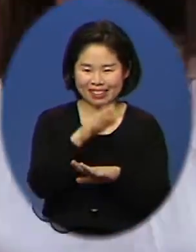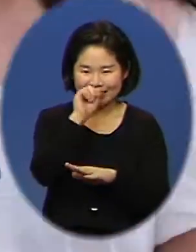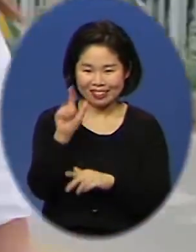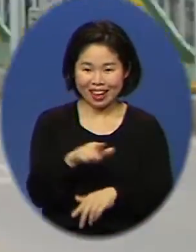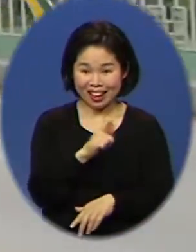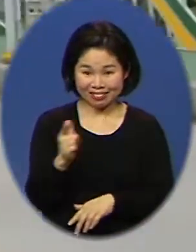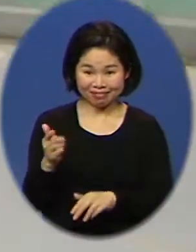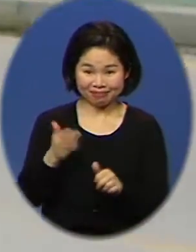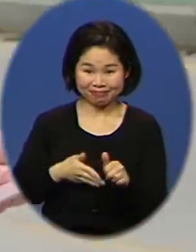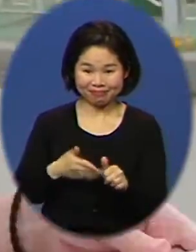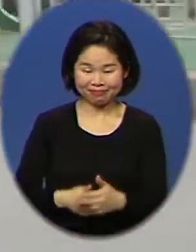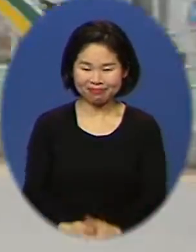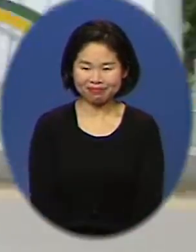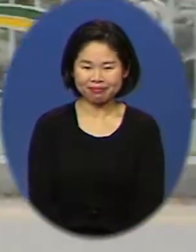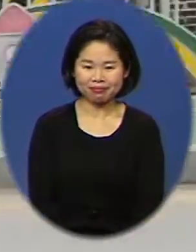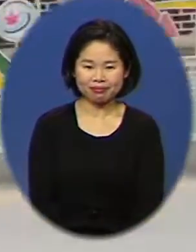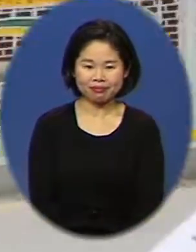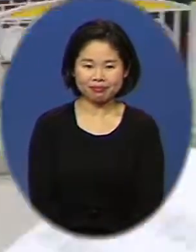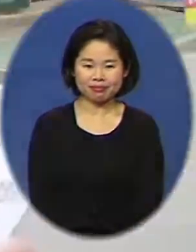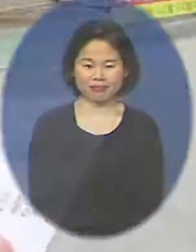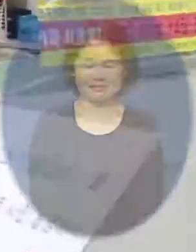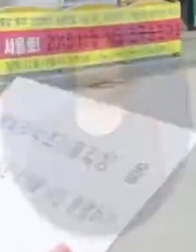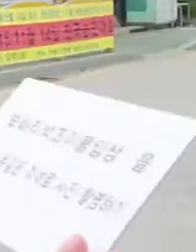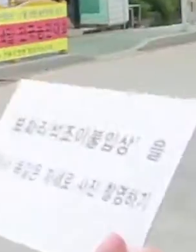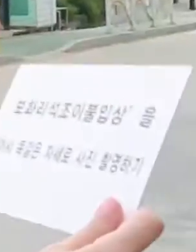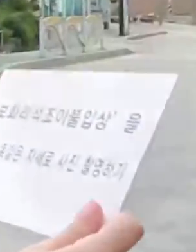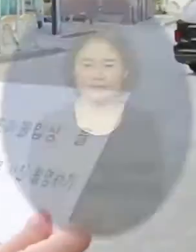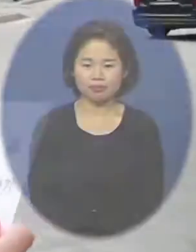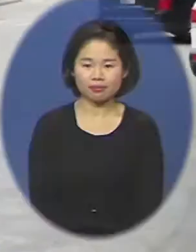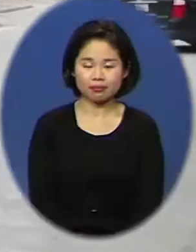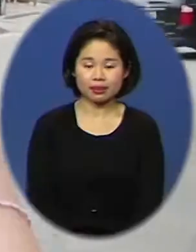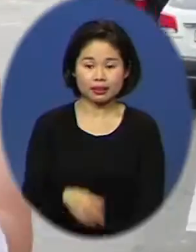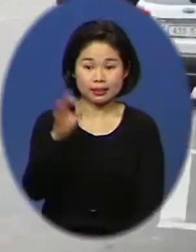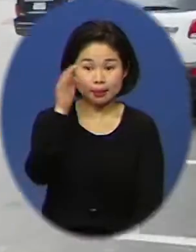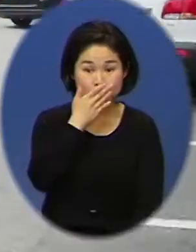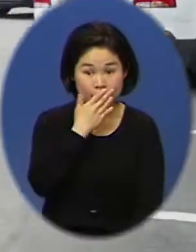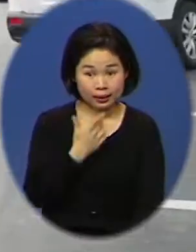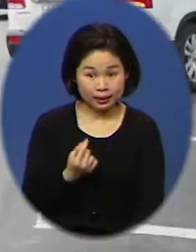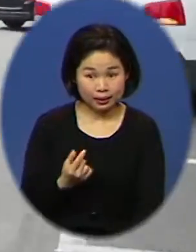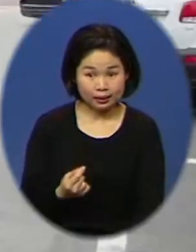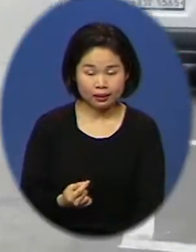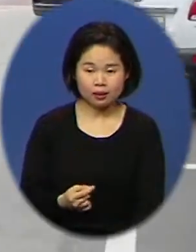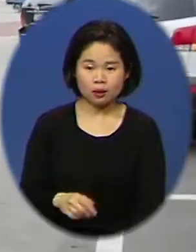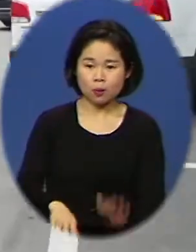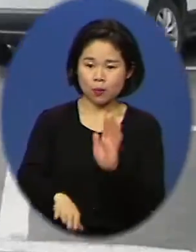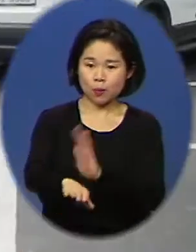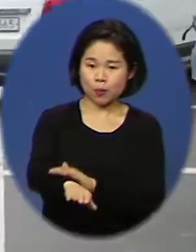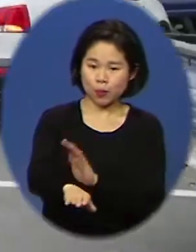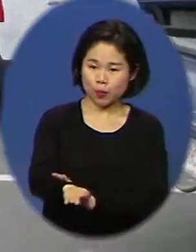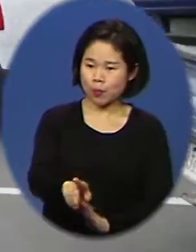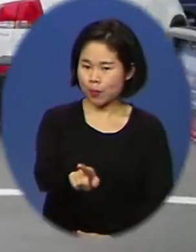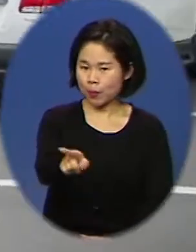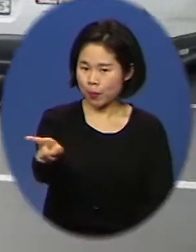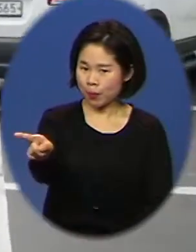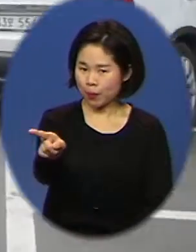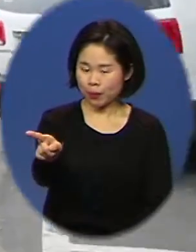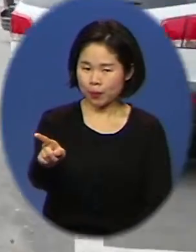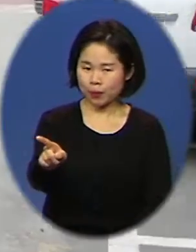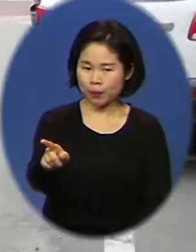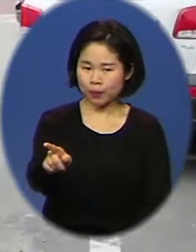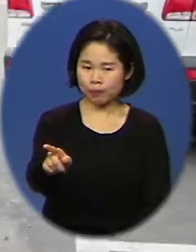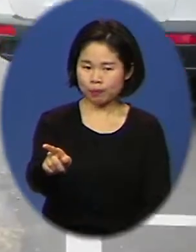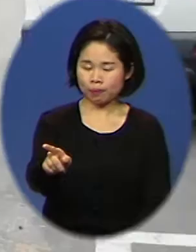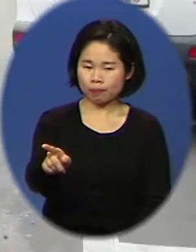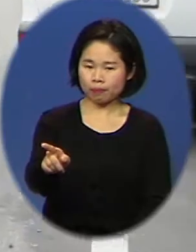되세요. 어디 갈 것 같아요? 네, 일단 오른쪽으로 가야 된다고 했고,